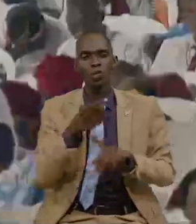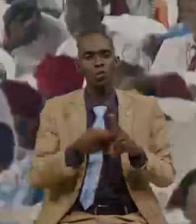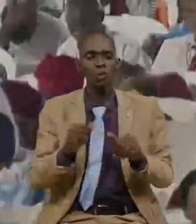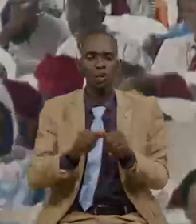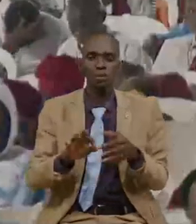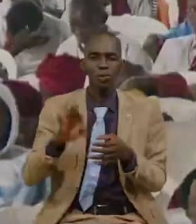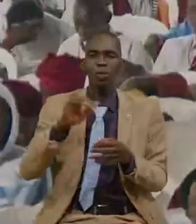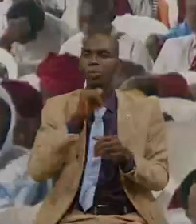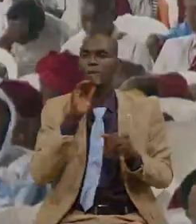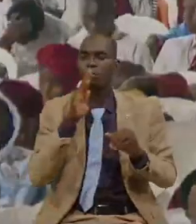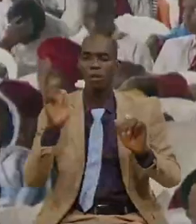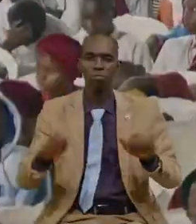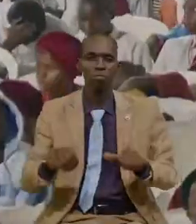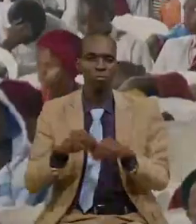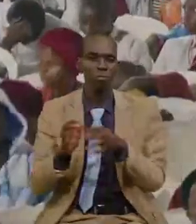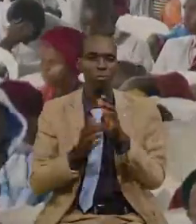en délivrer,